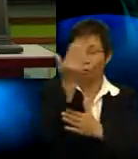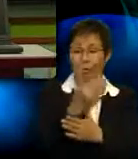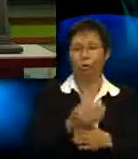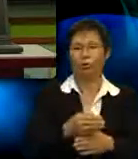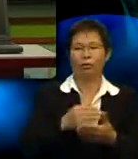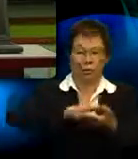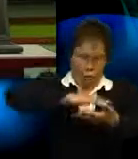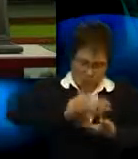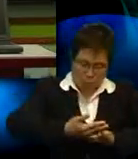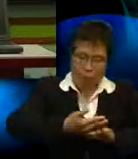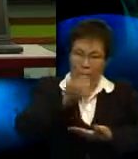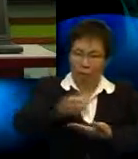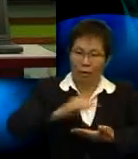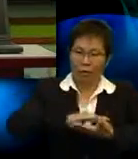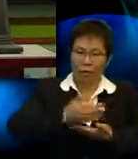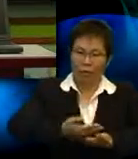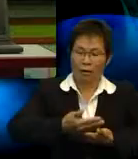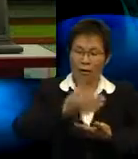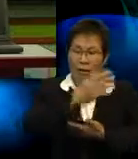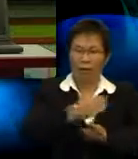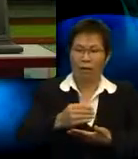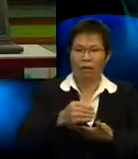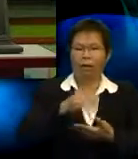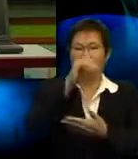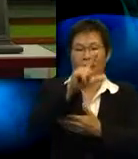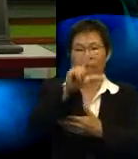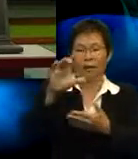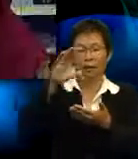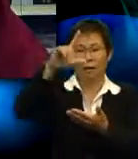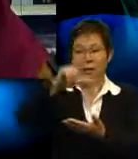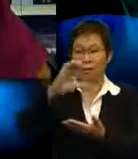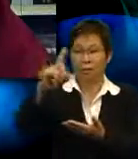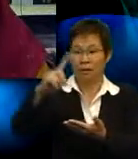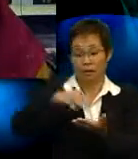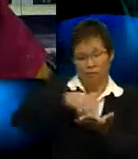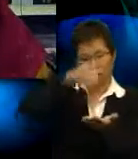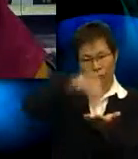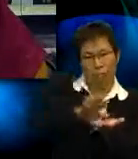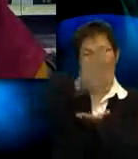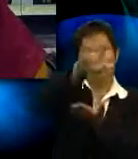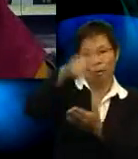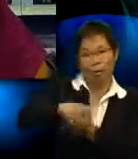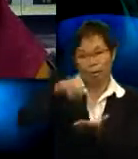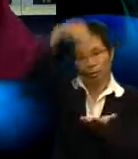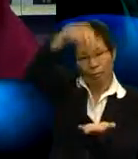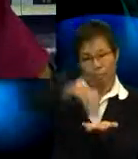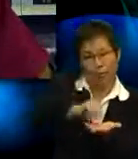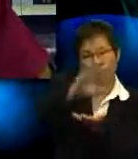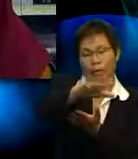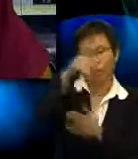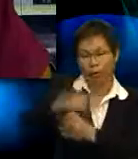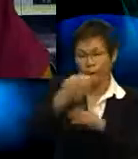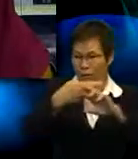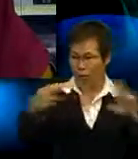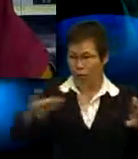notebook, skrin dan pemancar LCD adalah diperlukan. Juga perlu disediakan bahan-bahan